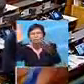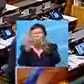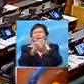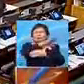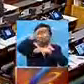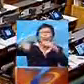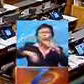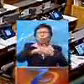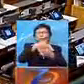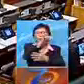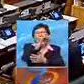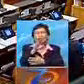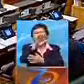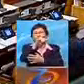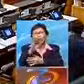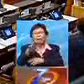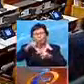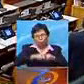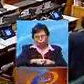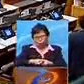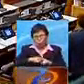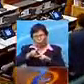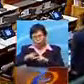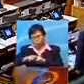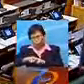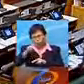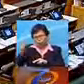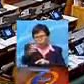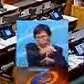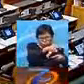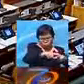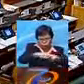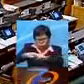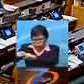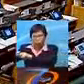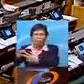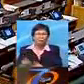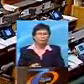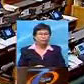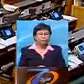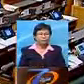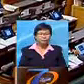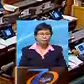semua yang berhormat duduk di tempat masing-masing.